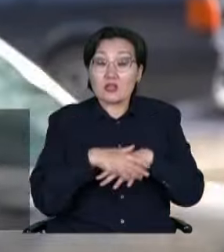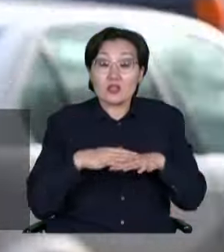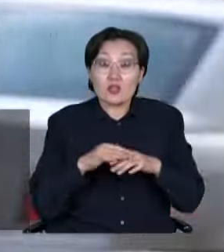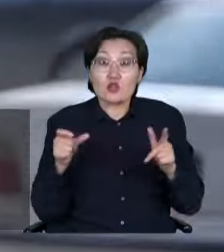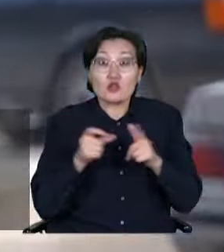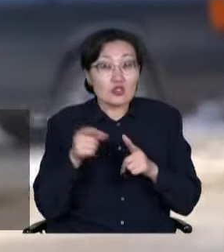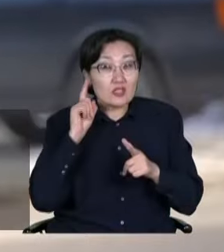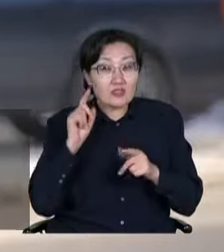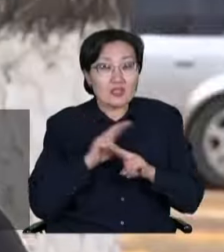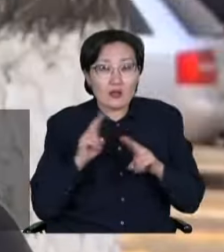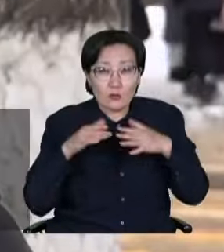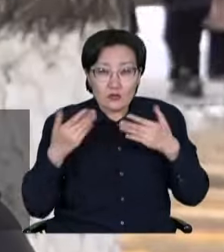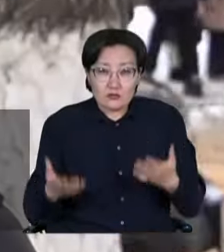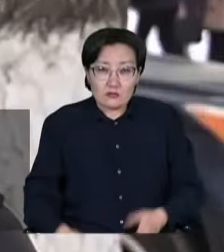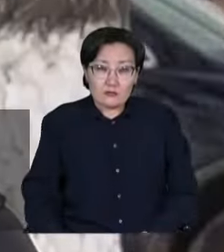құлақ табылмапты.